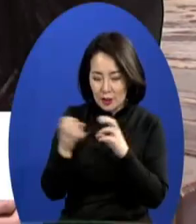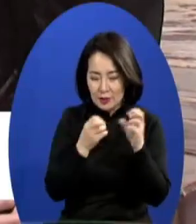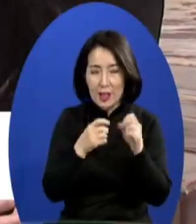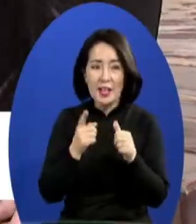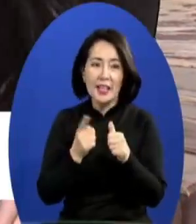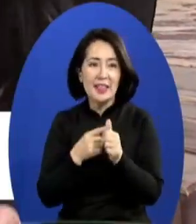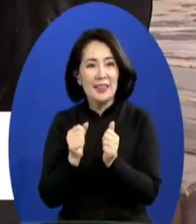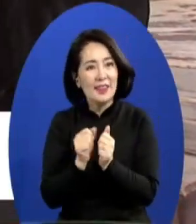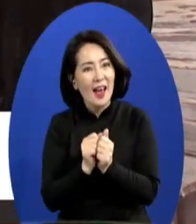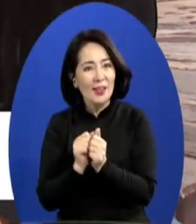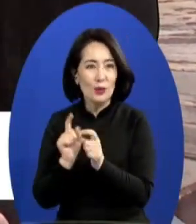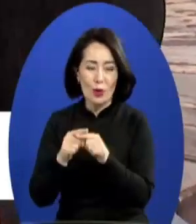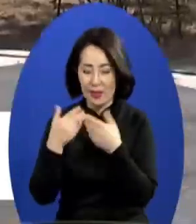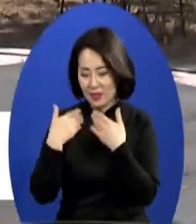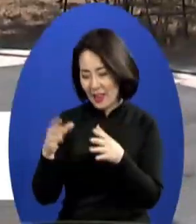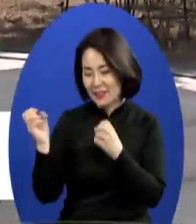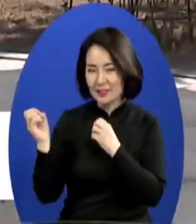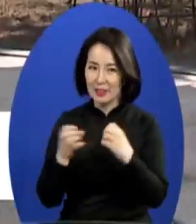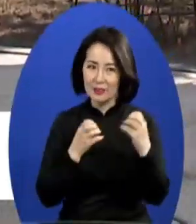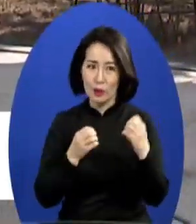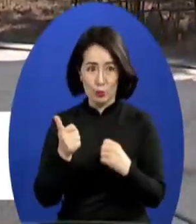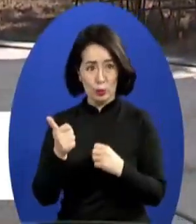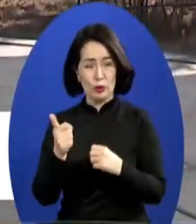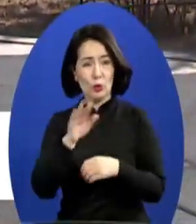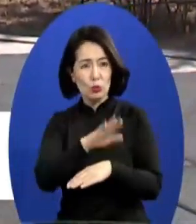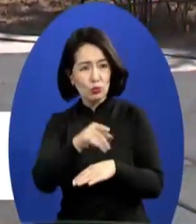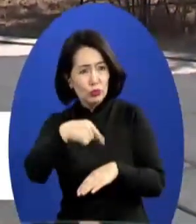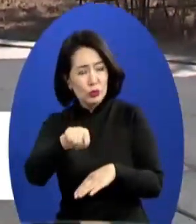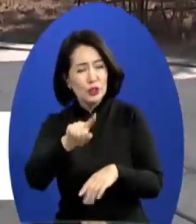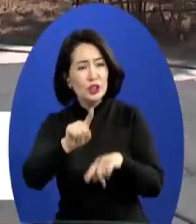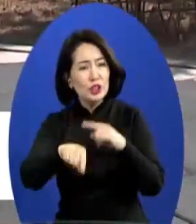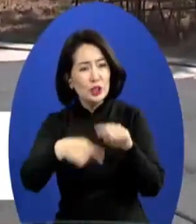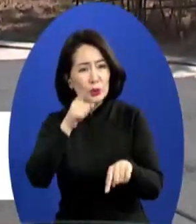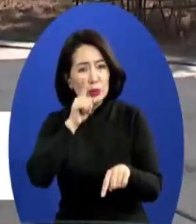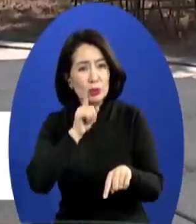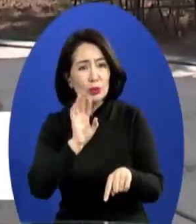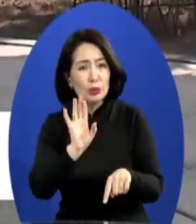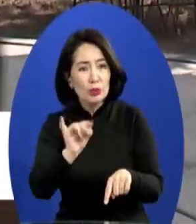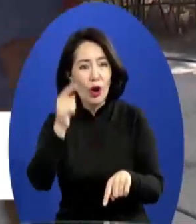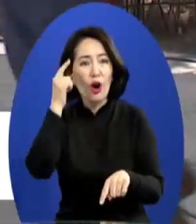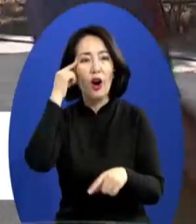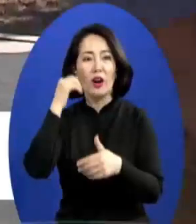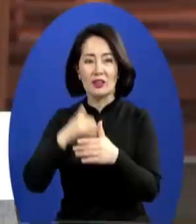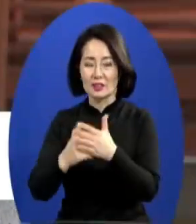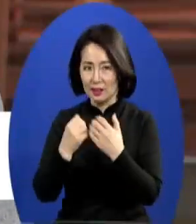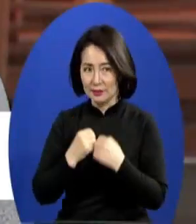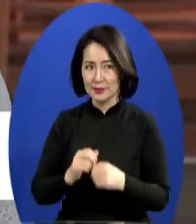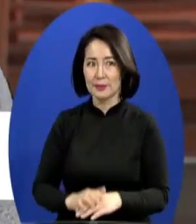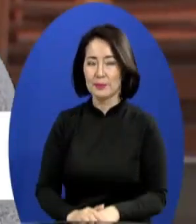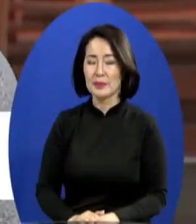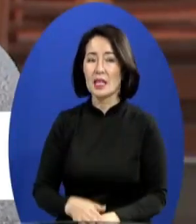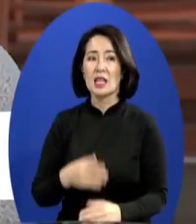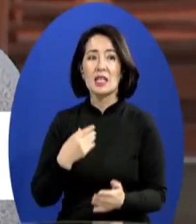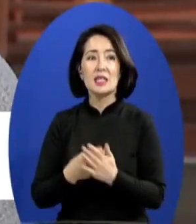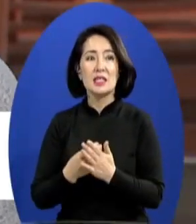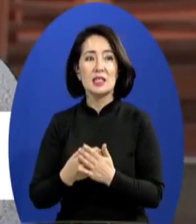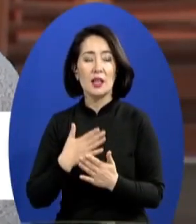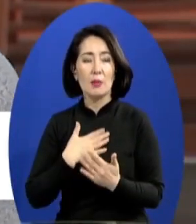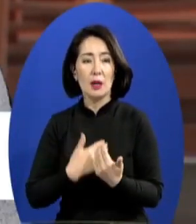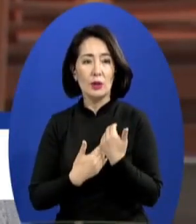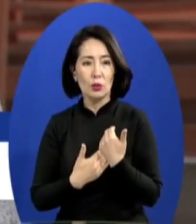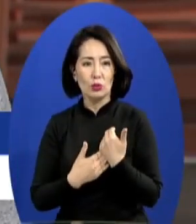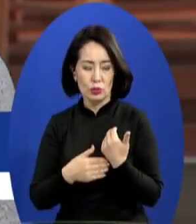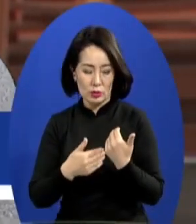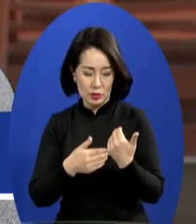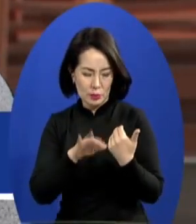нөхөрлөдгөө илэн далангуй ярьдаг болжээ. Хүүхдээ ямар зүйлд илүү дуртай гэж мэдэж авсан байна. Одоо жишээлбэл нөгөө хүүхэд маань би зураг